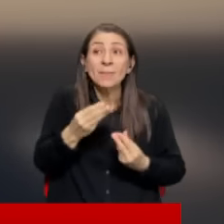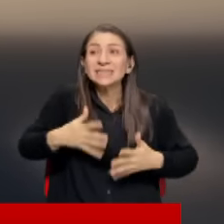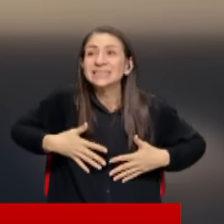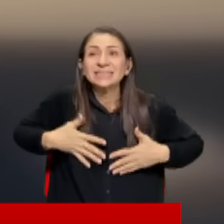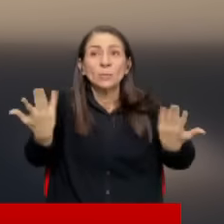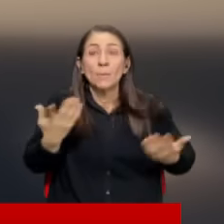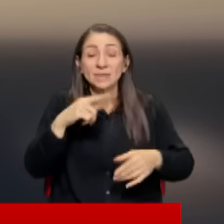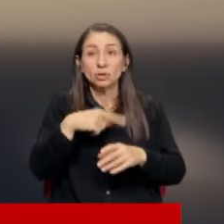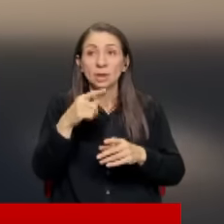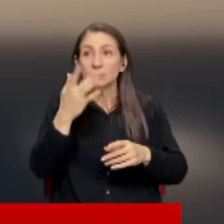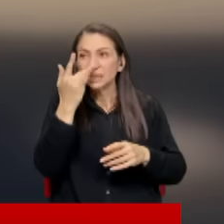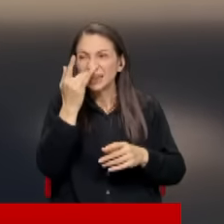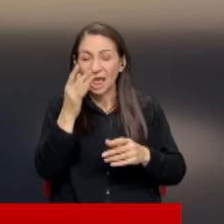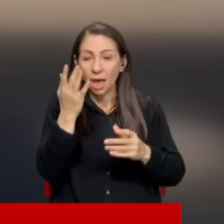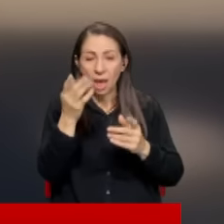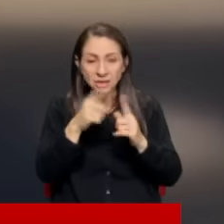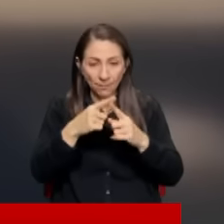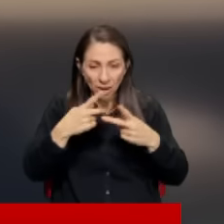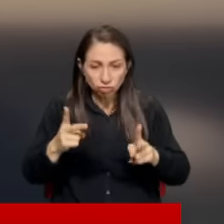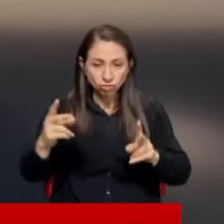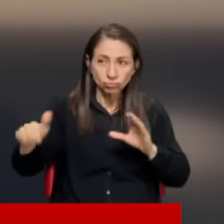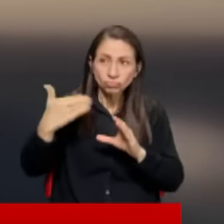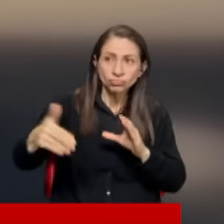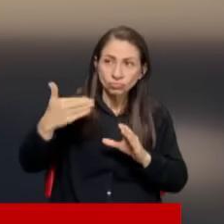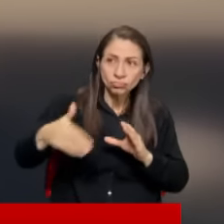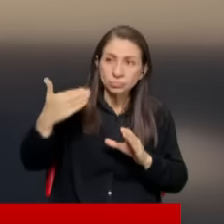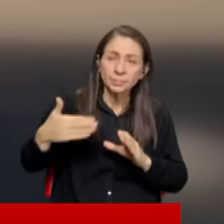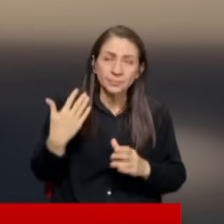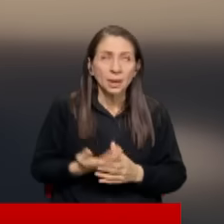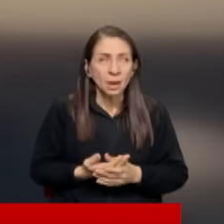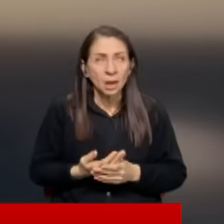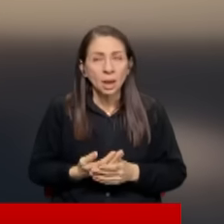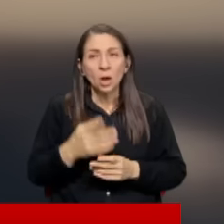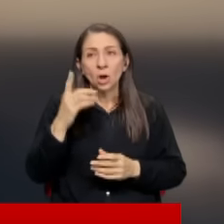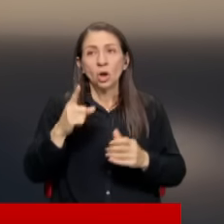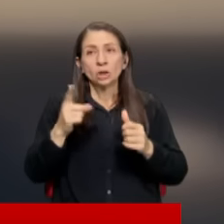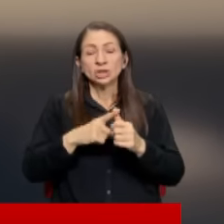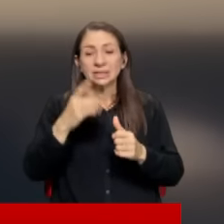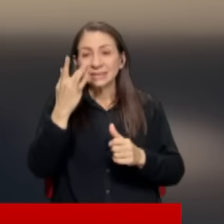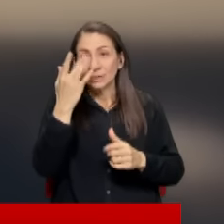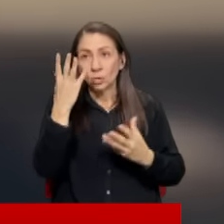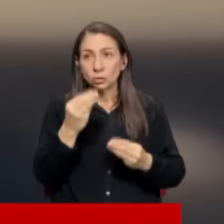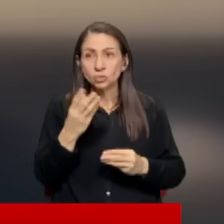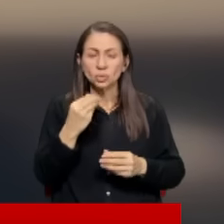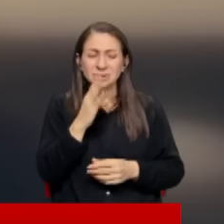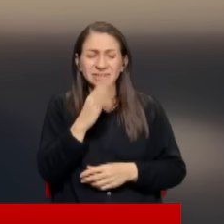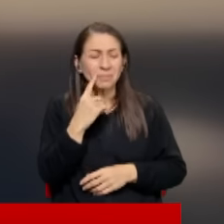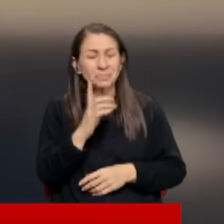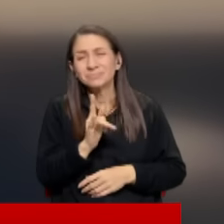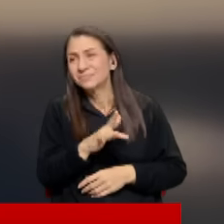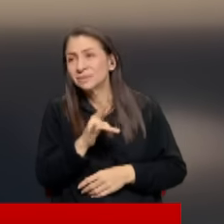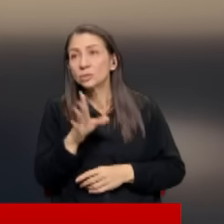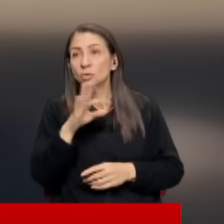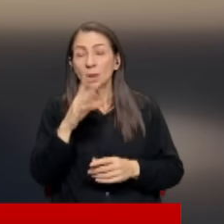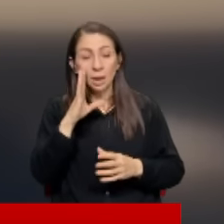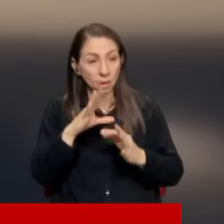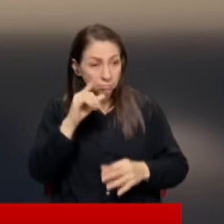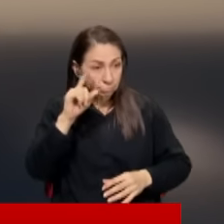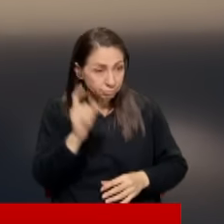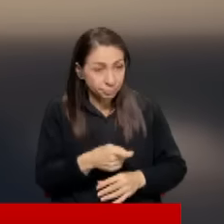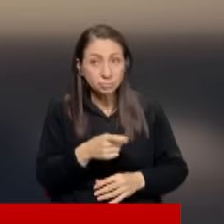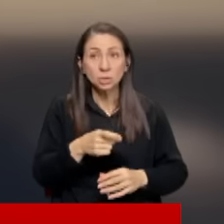istemiyorum. Bir süre fake hesaplardan, sahte hesaplardan yazdı bana. Önce sahte hesaplar olduğu için çok ciddiye almamıştım. Sonra kimliğini açığa